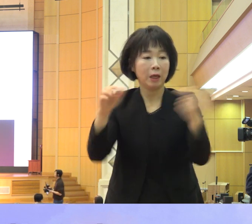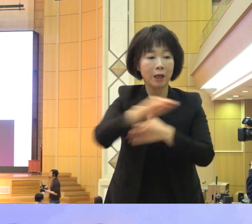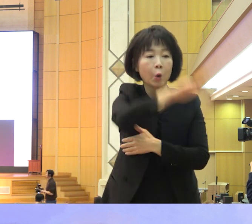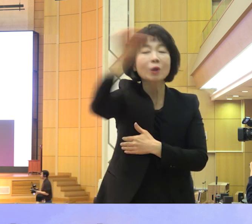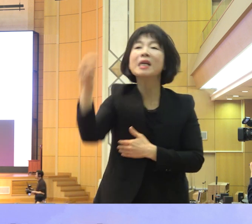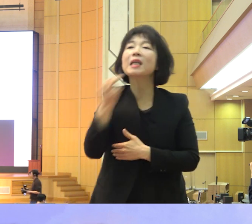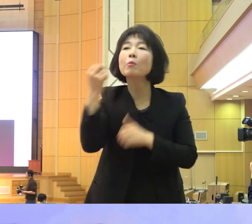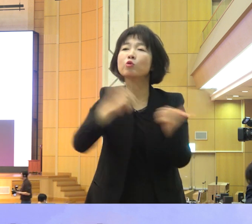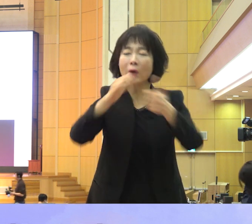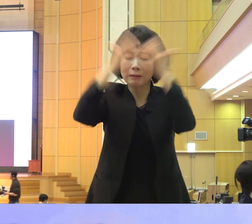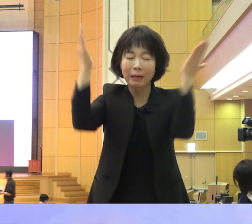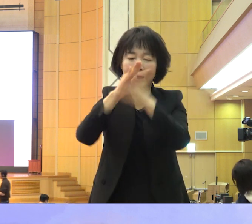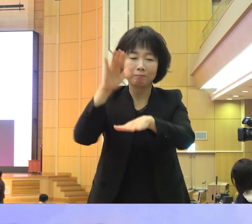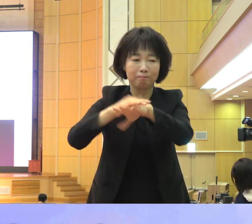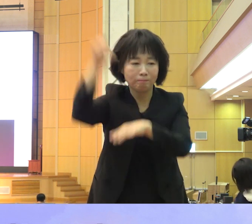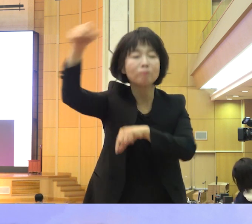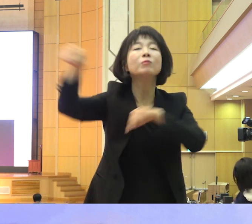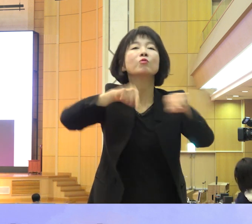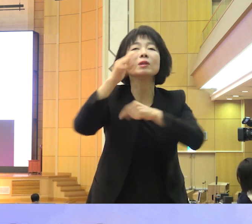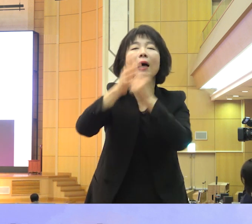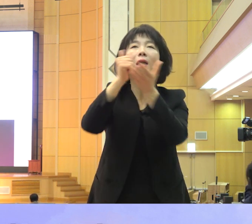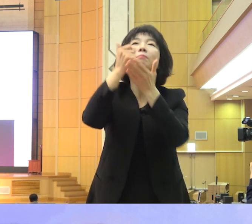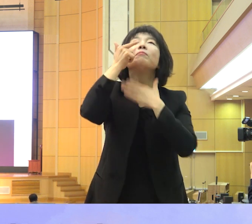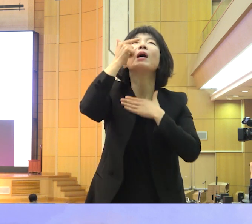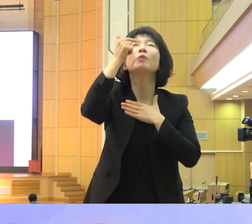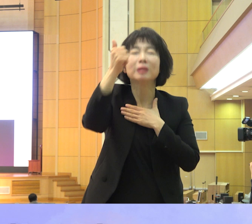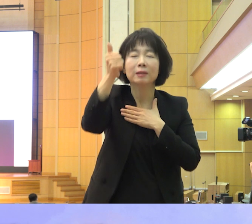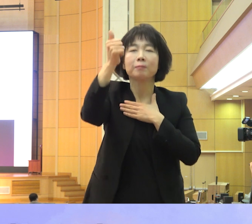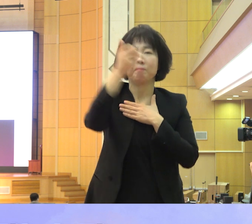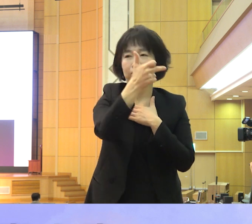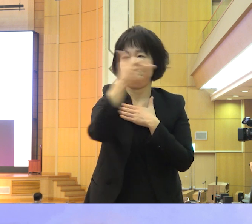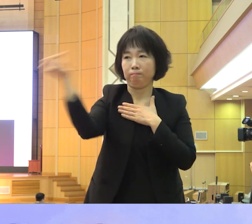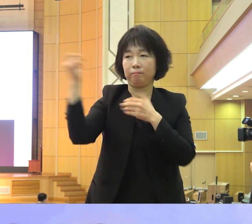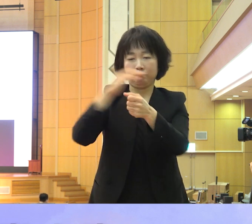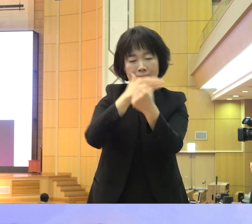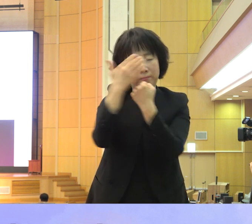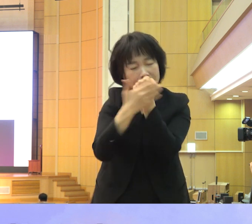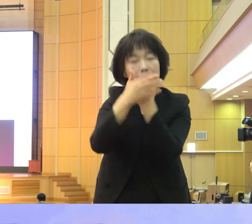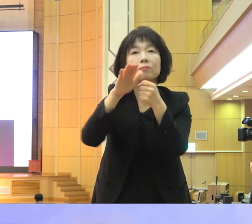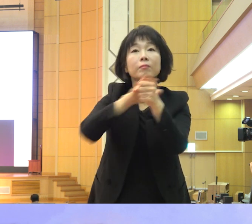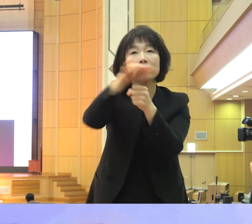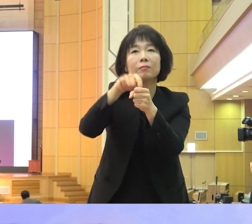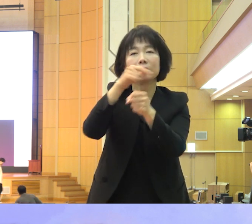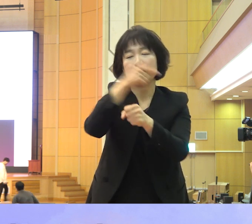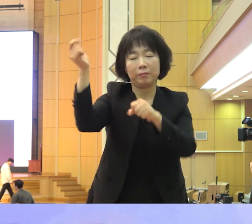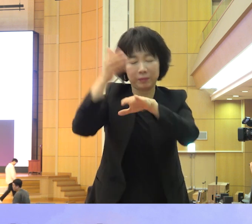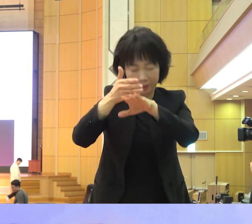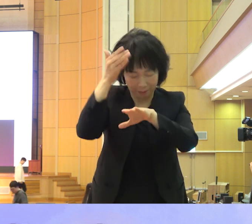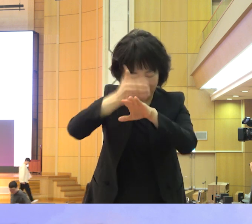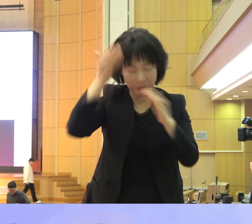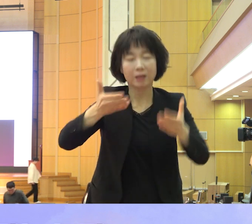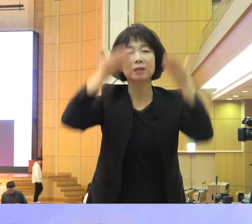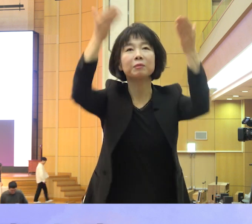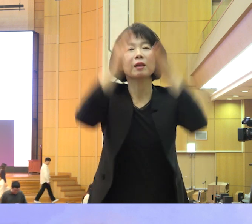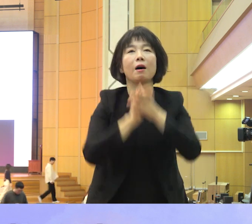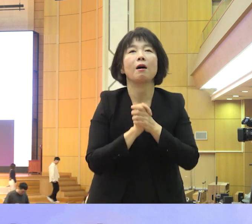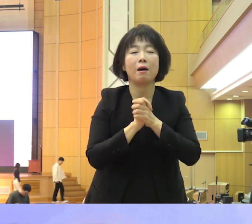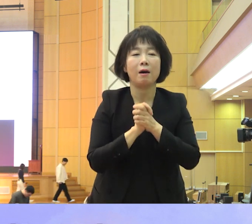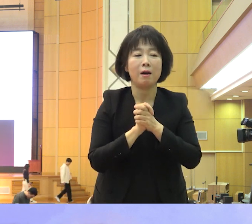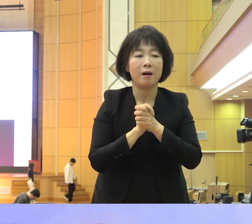우리의 생사 화복을 주관하시는 하나님 아버지, 크신 은혜와 사랑을 감사드리옵나이다.